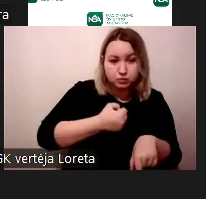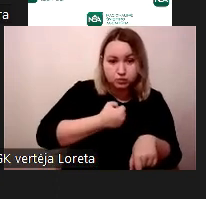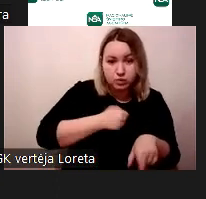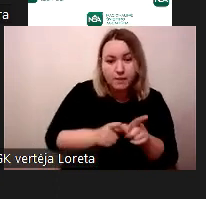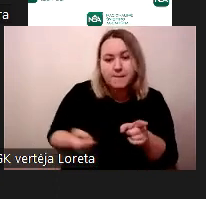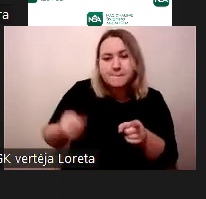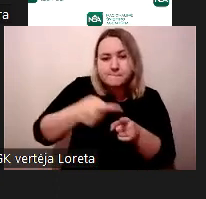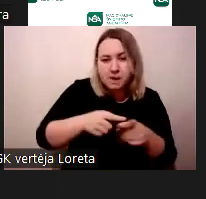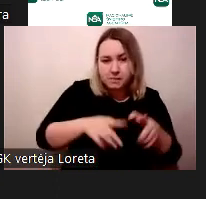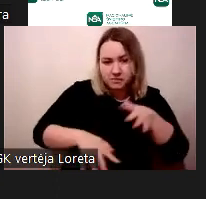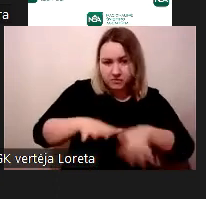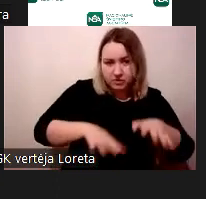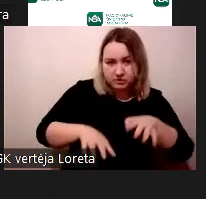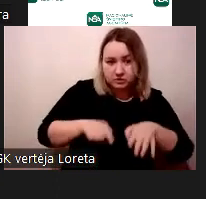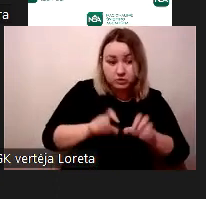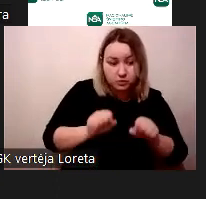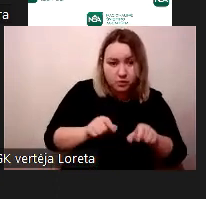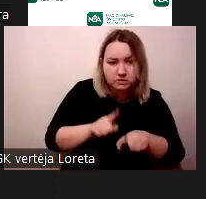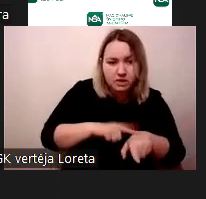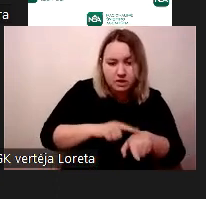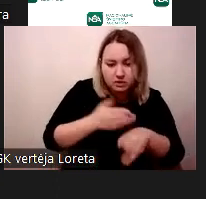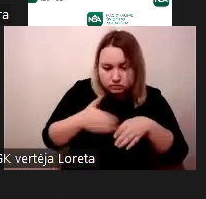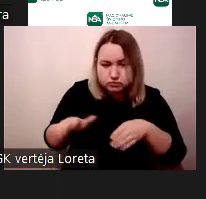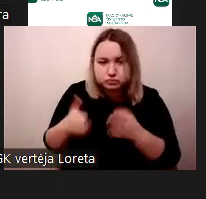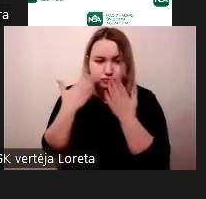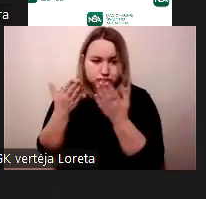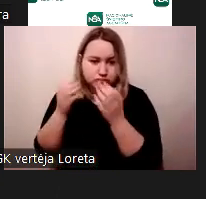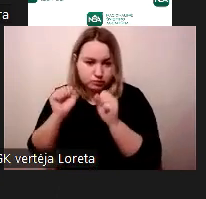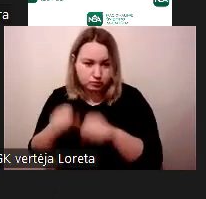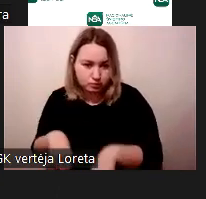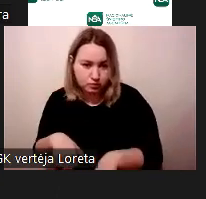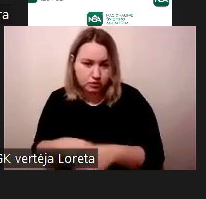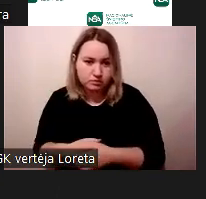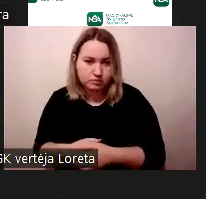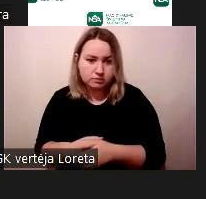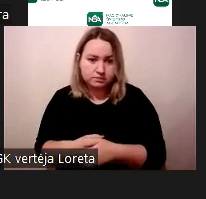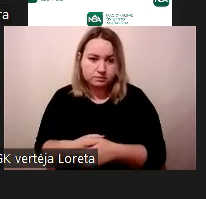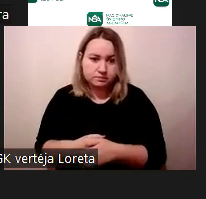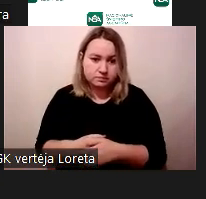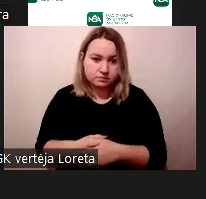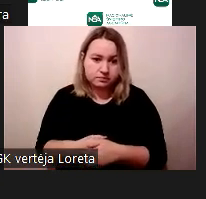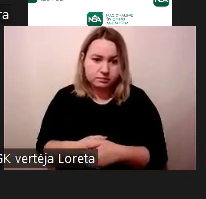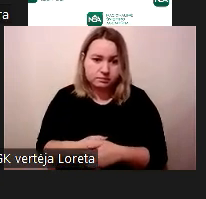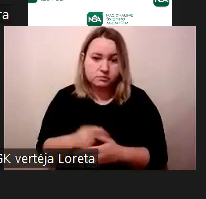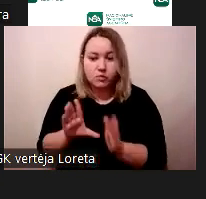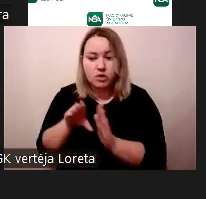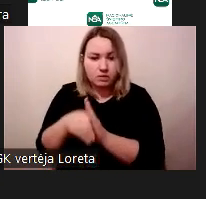veiklai, tai kodėl nepanaudojus to laiko, ypač kalbate apie laiko stogą. Ir įterpti,